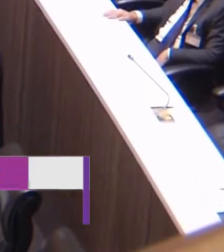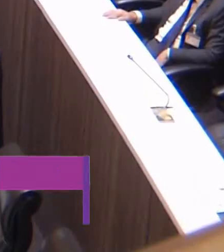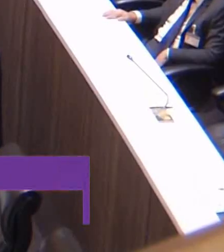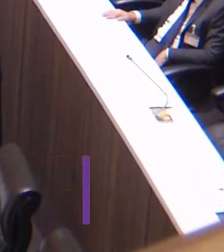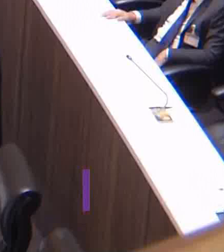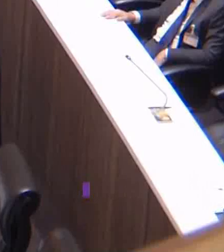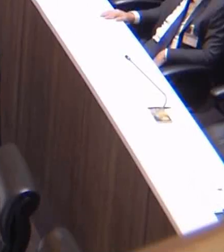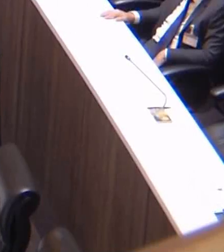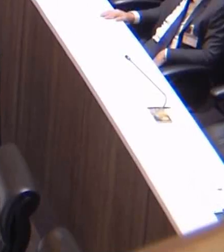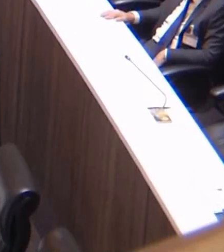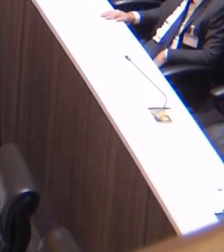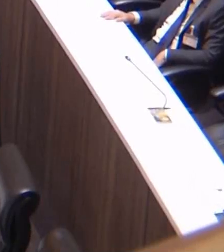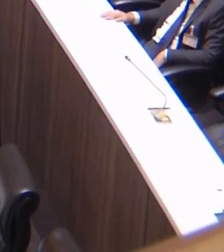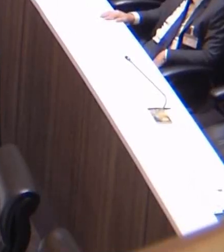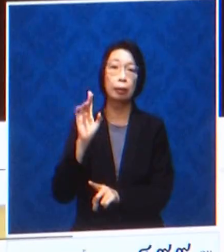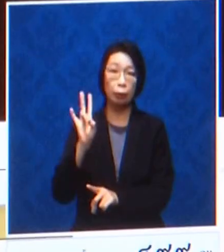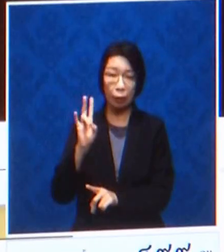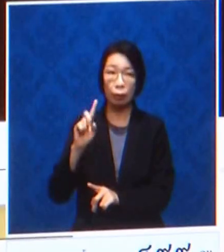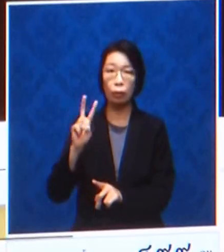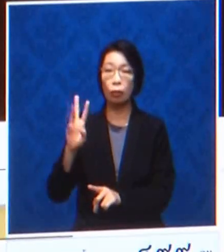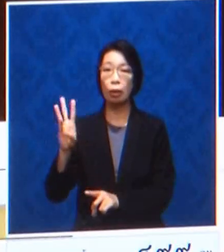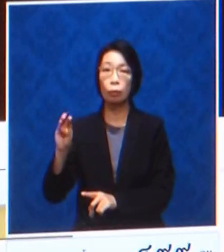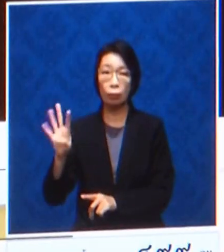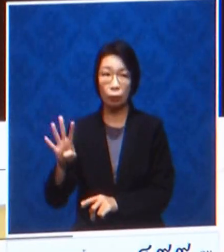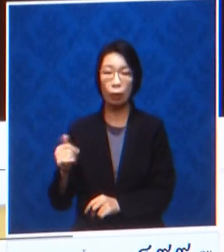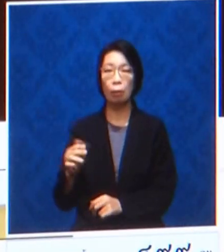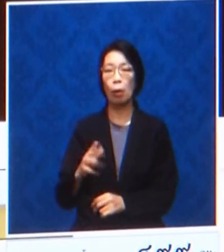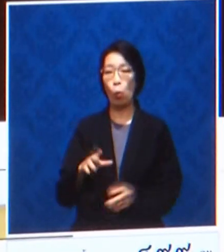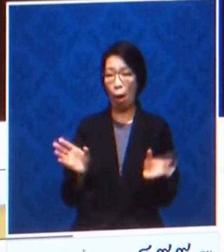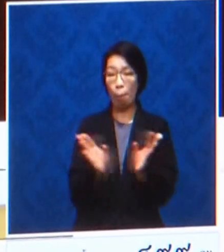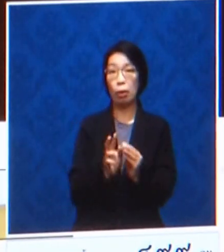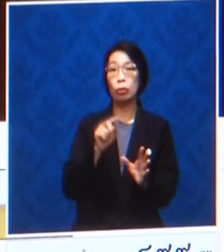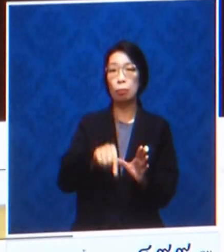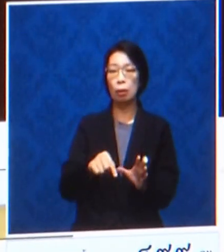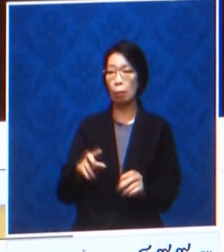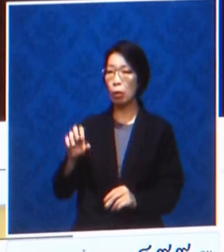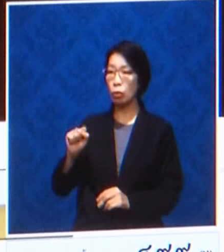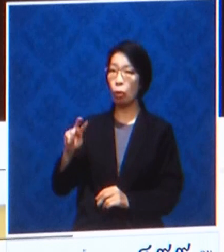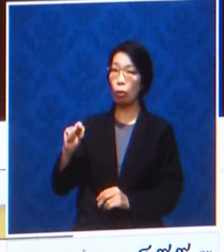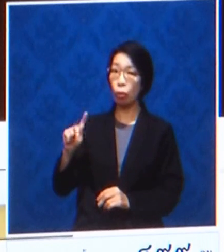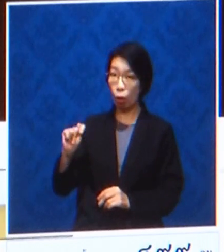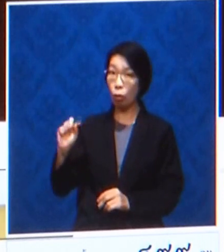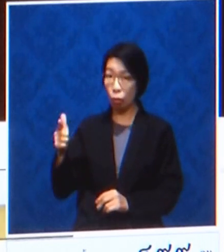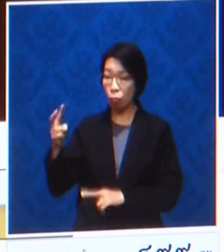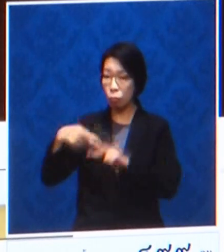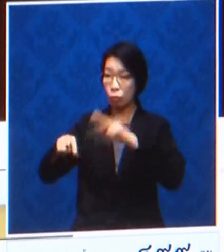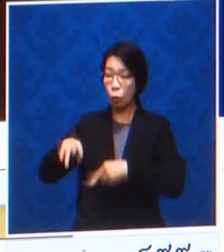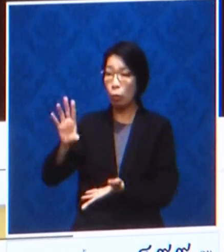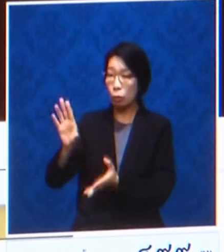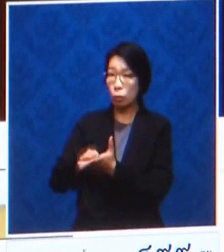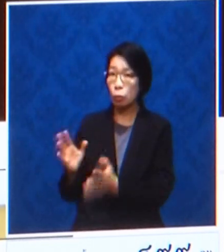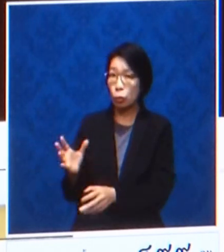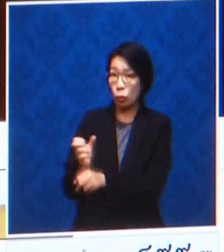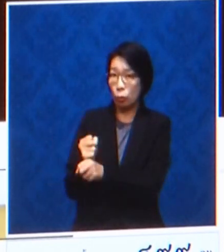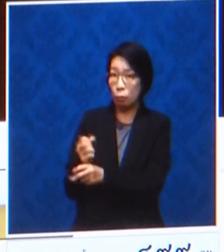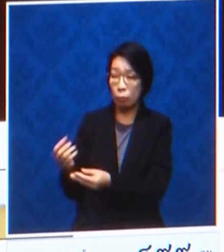ก็เลยทำให้ไม่สามารถเป็นสมาชิกของพรรคได้อีกต่อไปสำหรับการปฏิบัติหน้าที่ในฐานะของประธานสภานั้นนะ